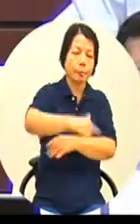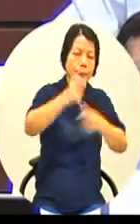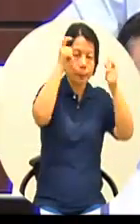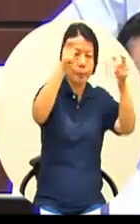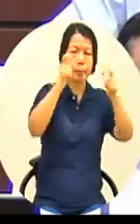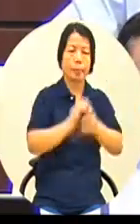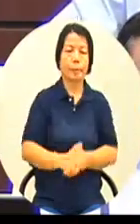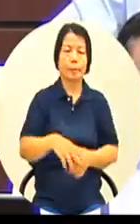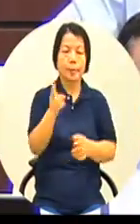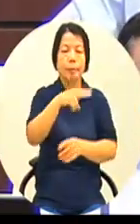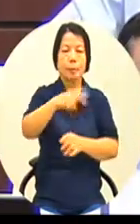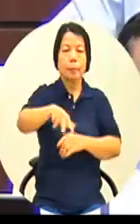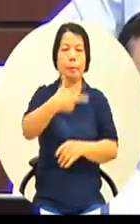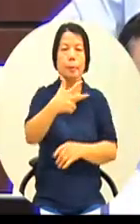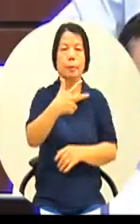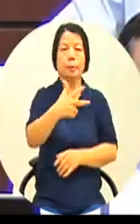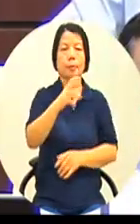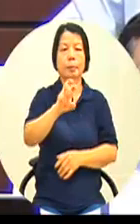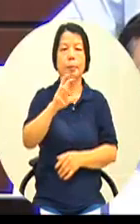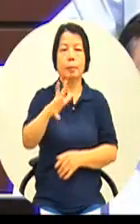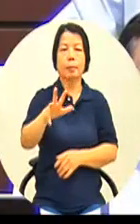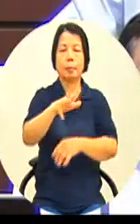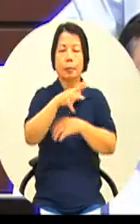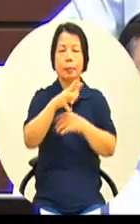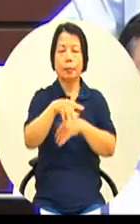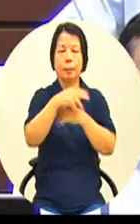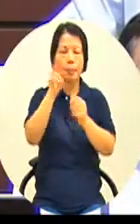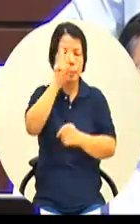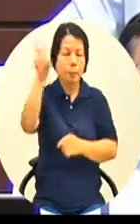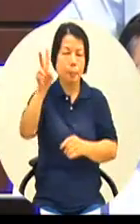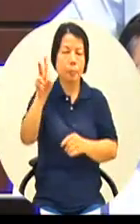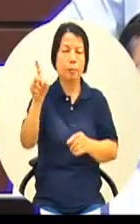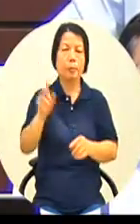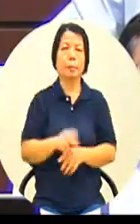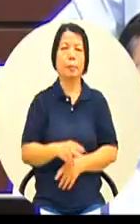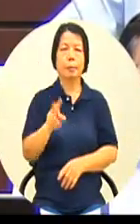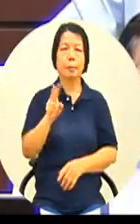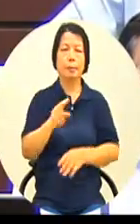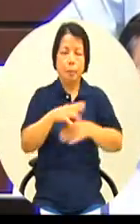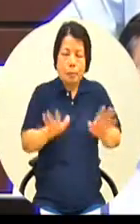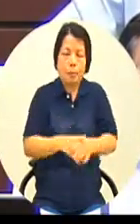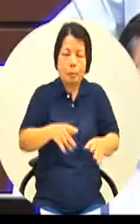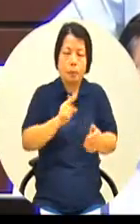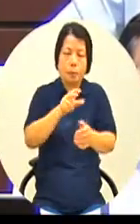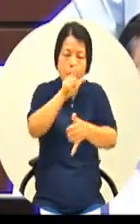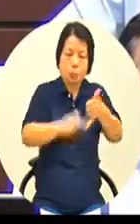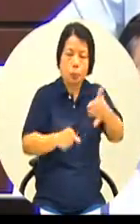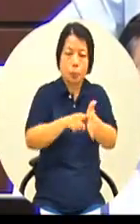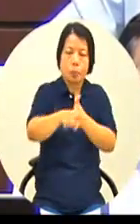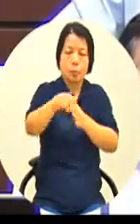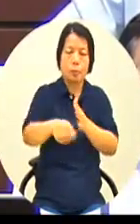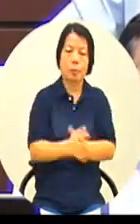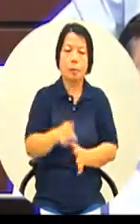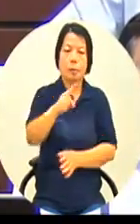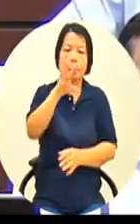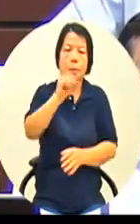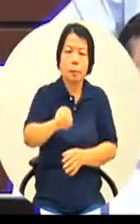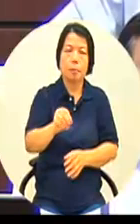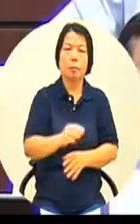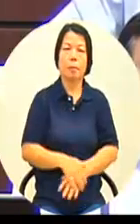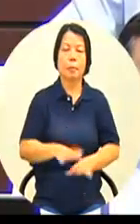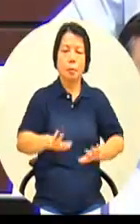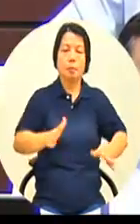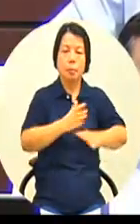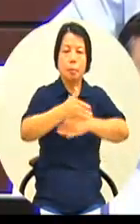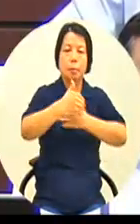用2788块，会当两天一暝，安尼的专案去促销，啊，有一万套。所以当然伫这个过程内